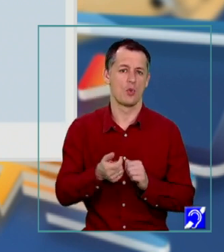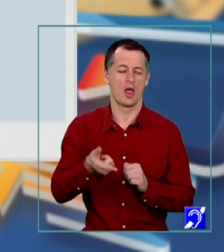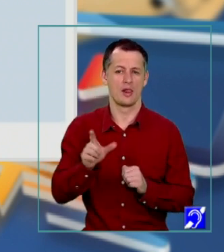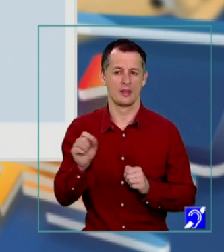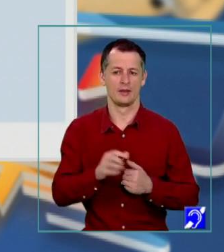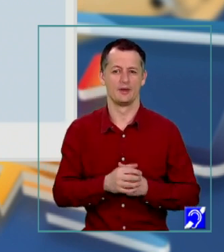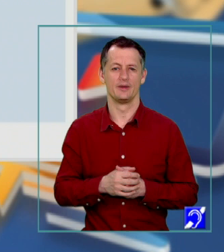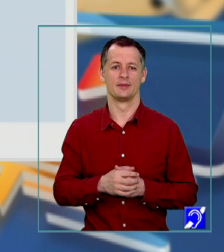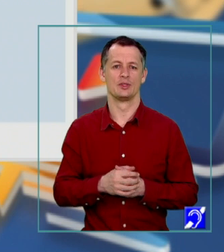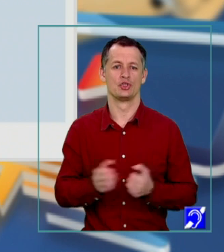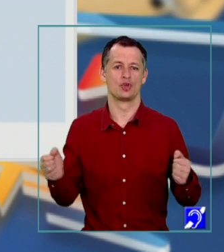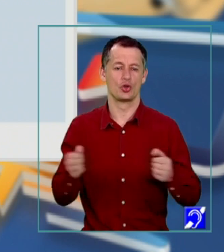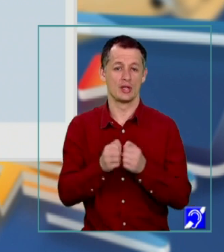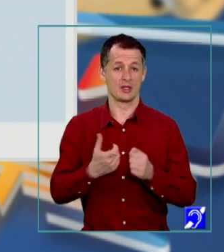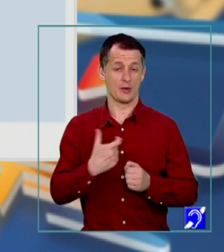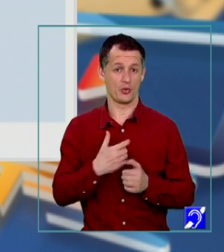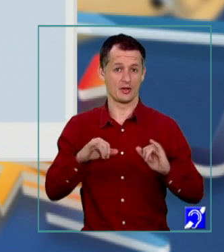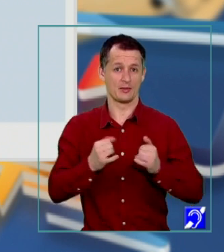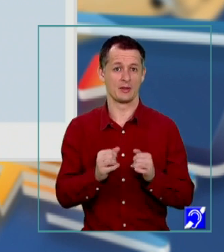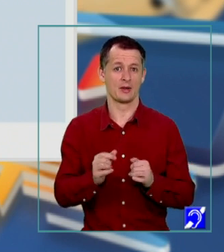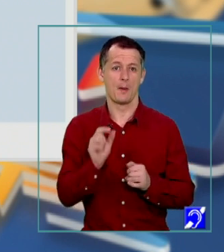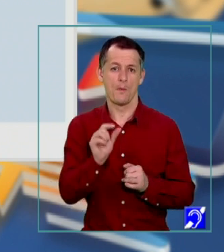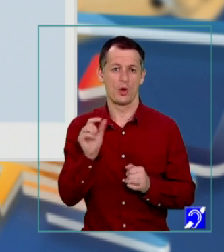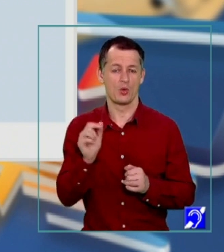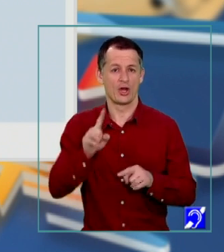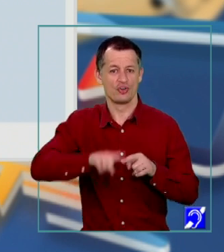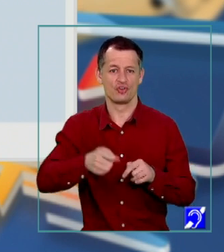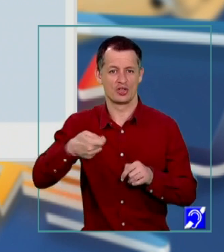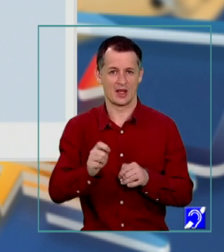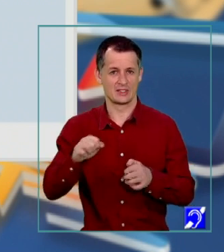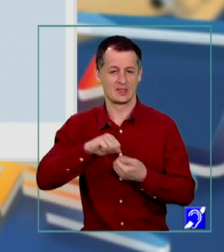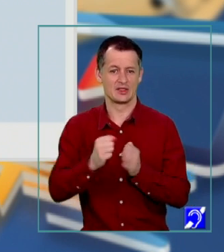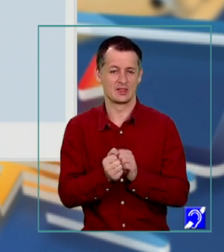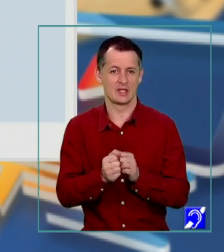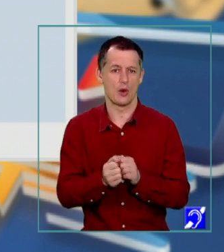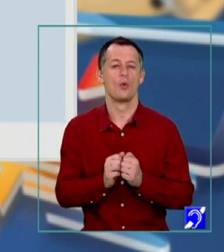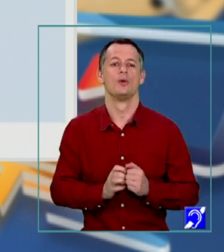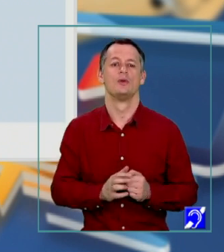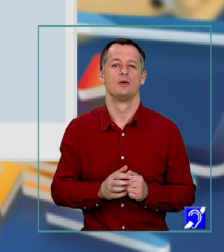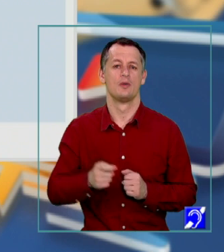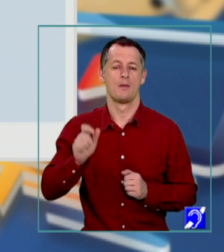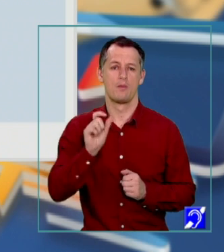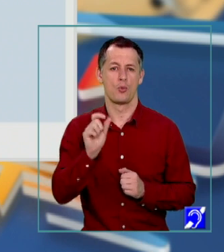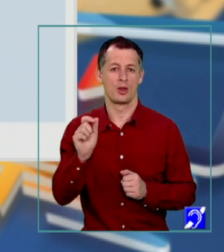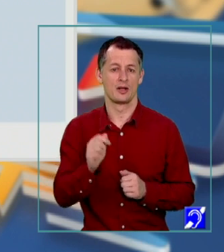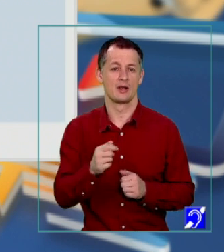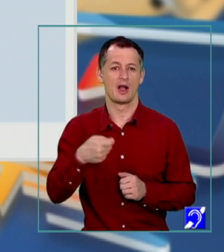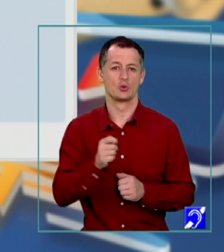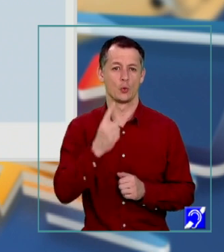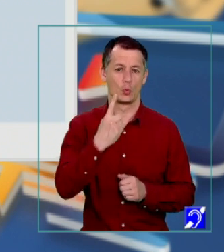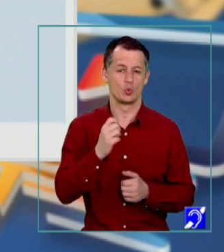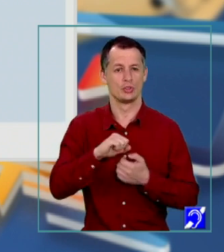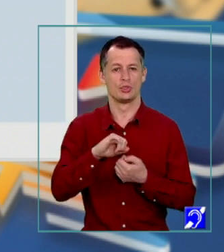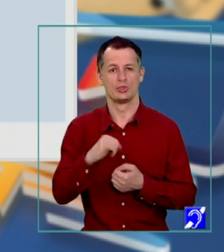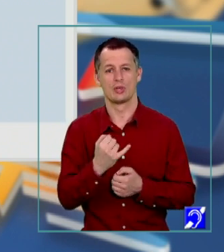generic de ciocniri, care pot apărea între moleculele aceluiași gaz sau între moleculele gazului 1 și gazului 2.